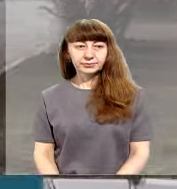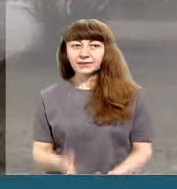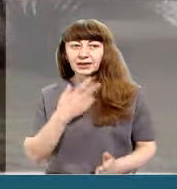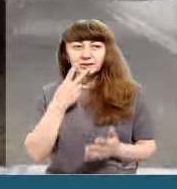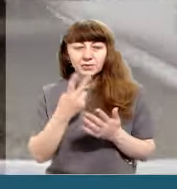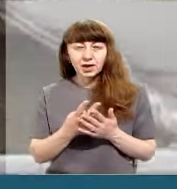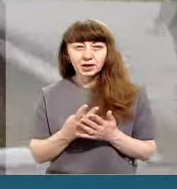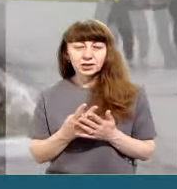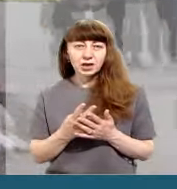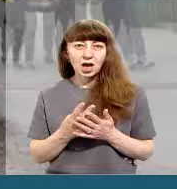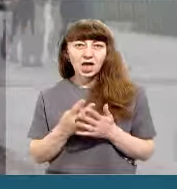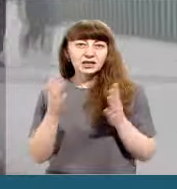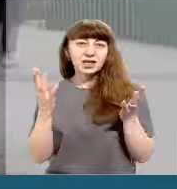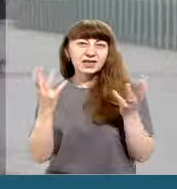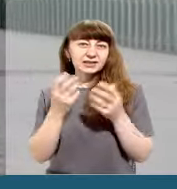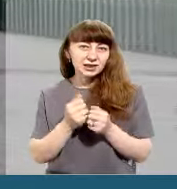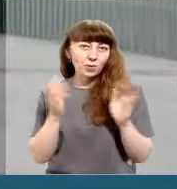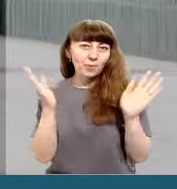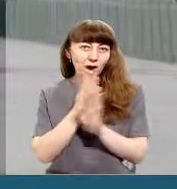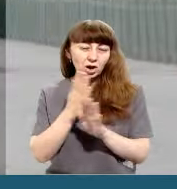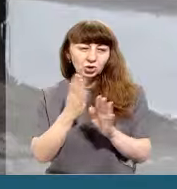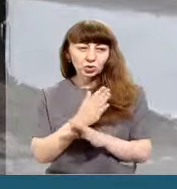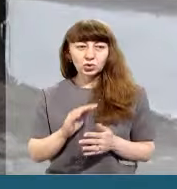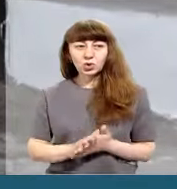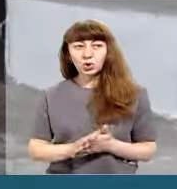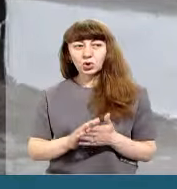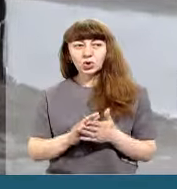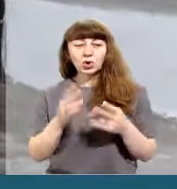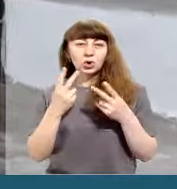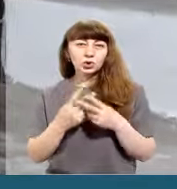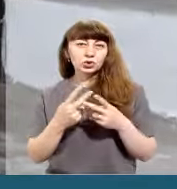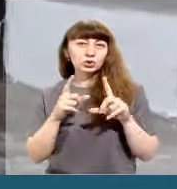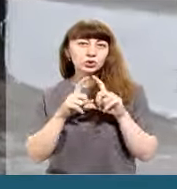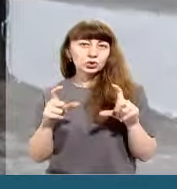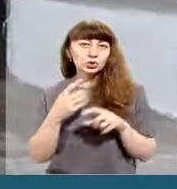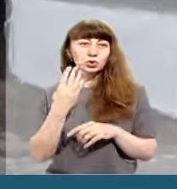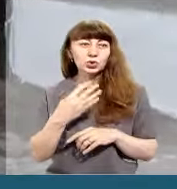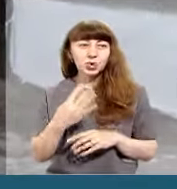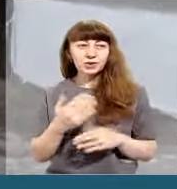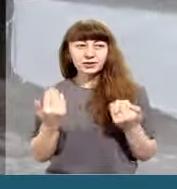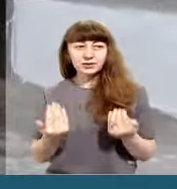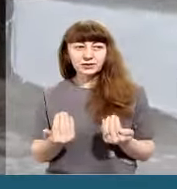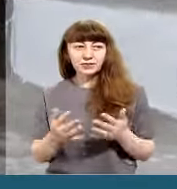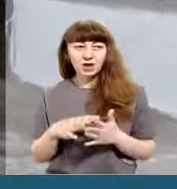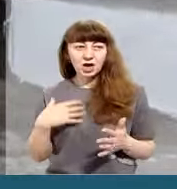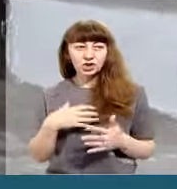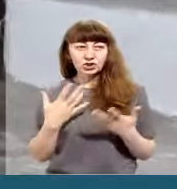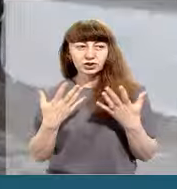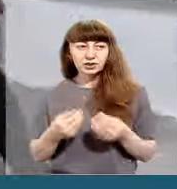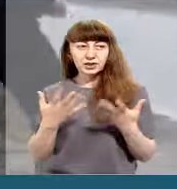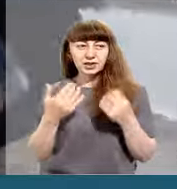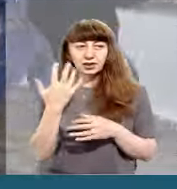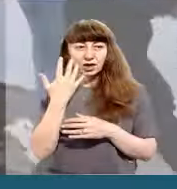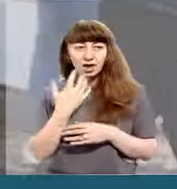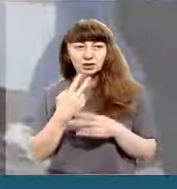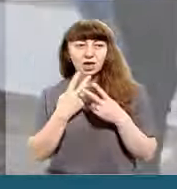Несмотря на пасмурную серую погоду, в учреждении номер 40 Комитета уголовно-исполнительной системы сегодня особенный день. День,